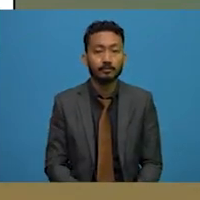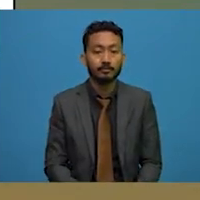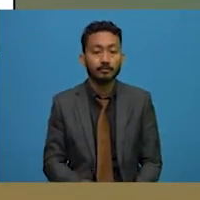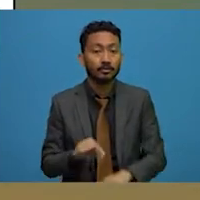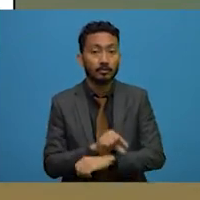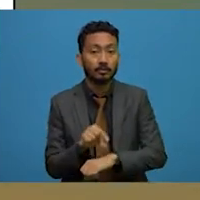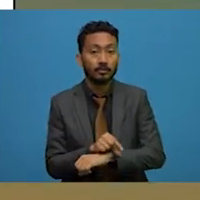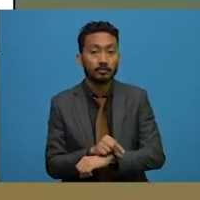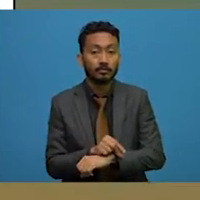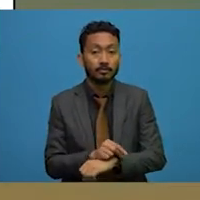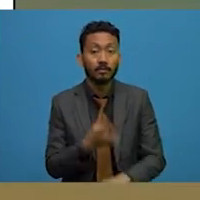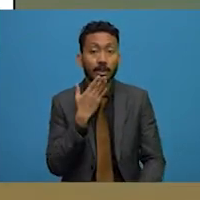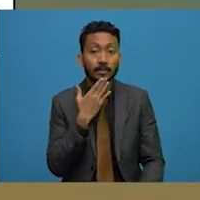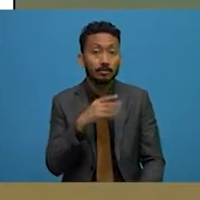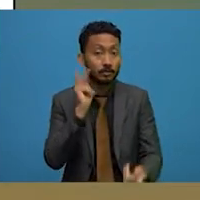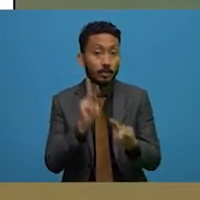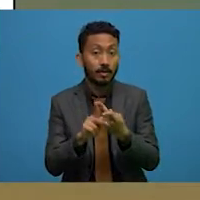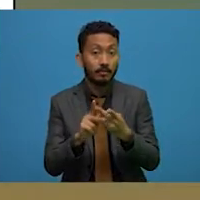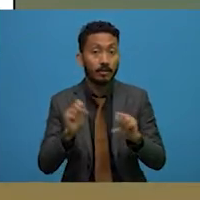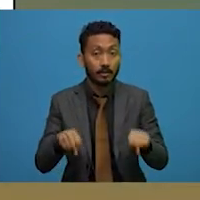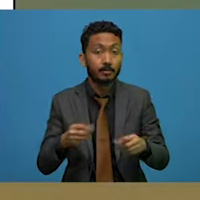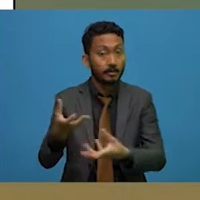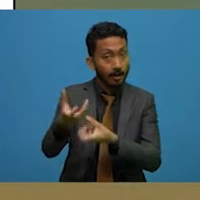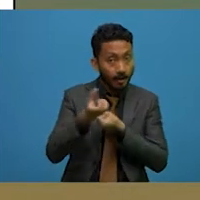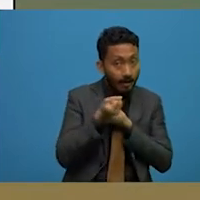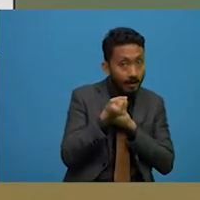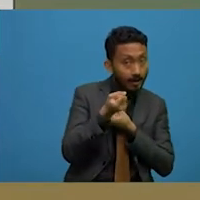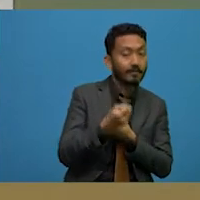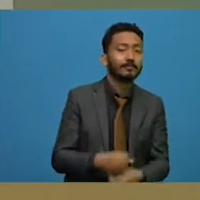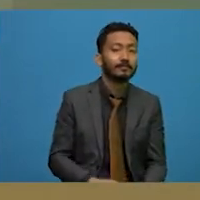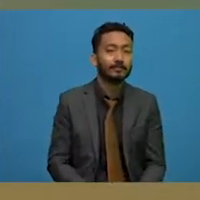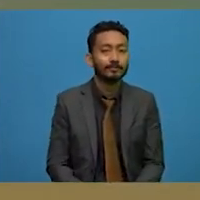warna yang sesuai mampu menjadi tarikan kepada khalayak.